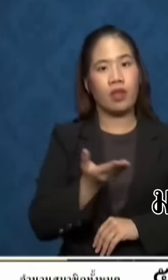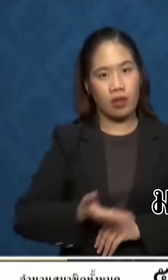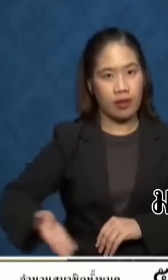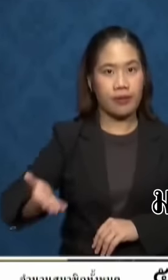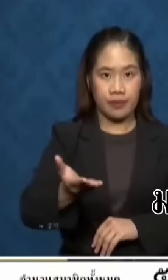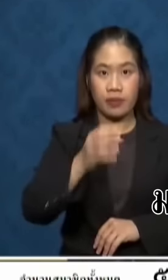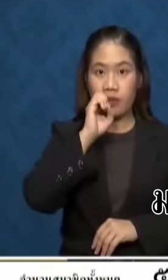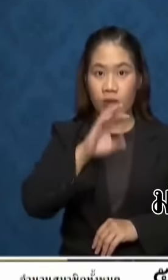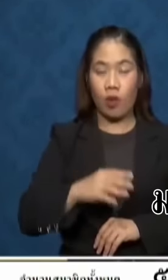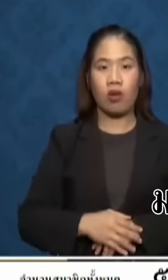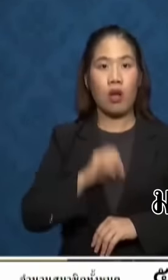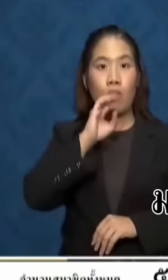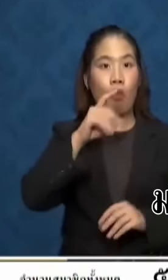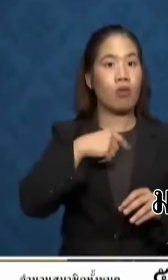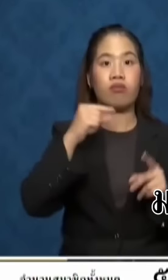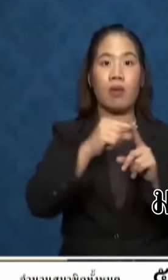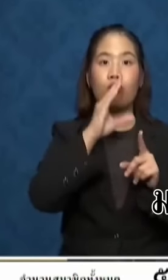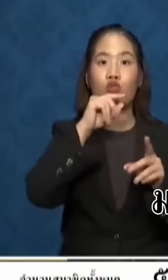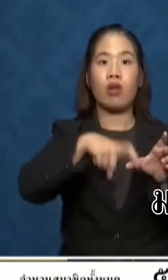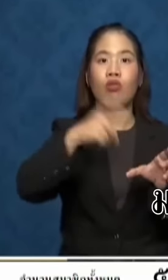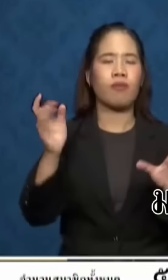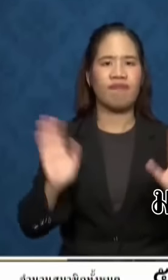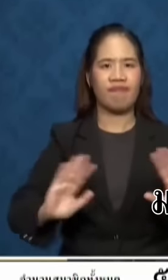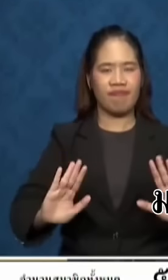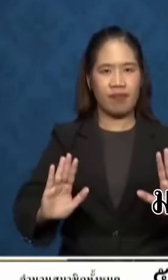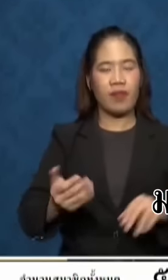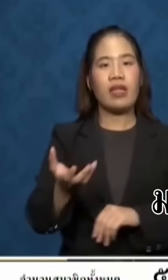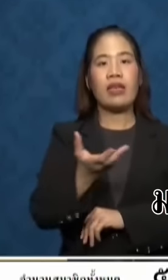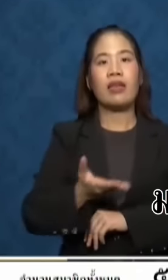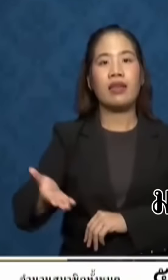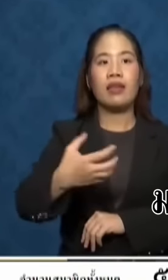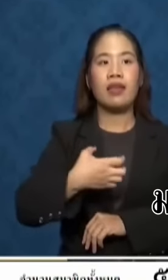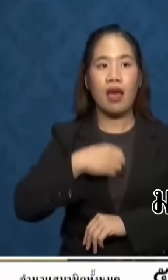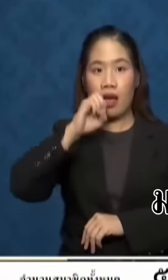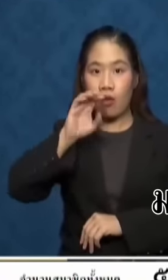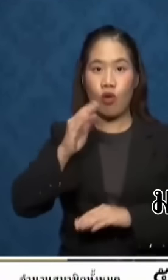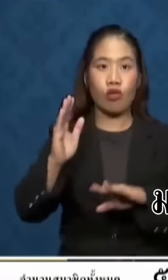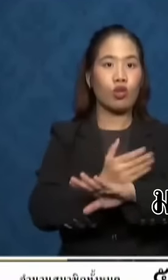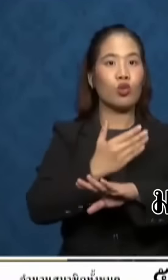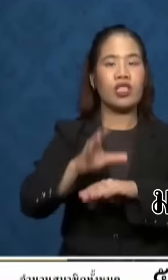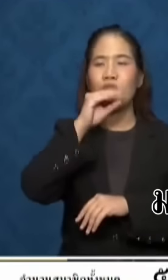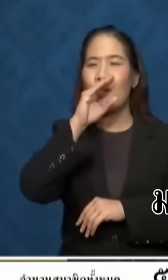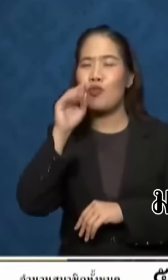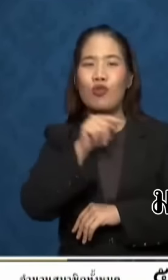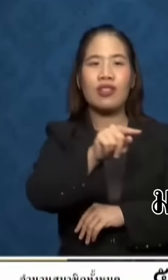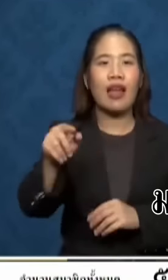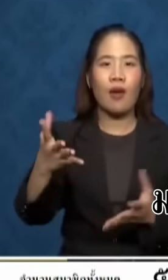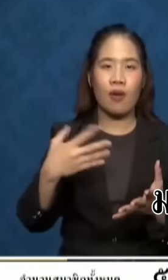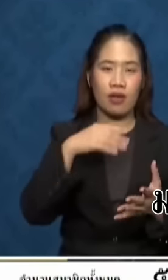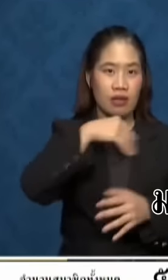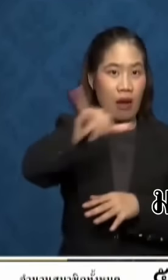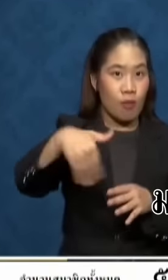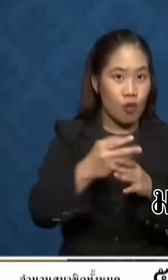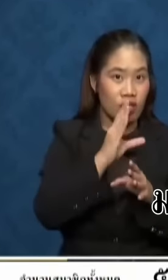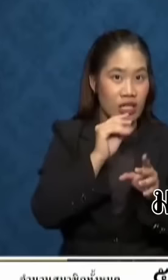ป่ excusesไม